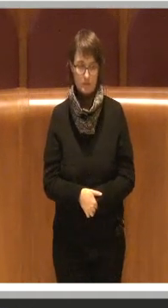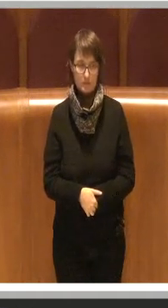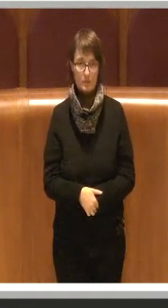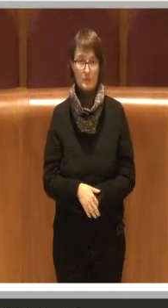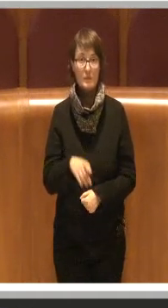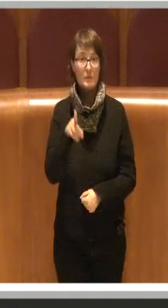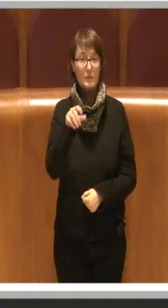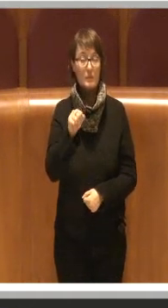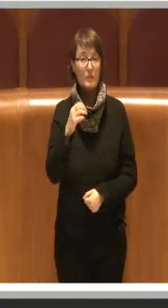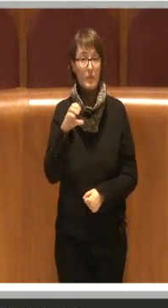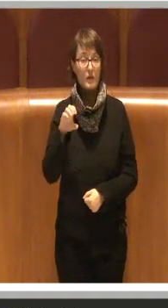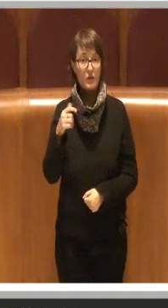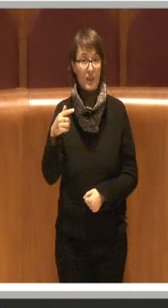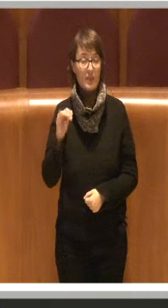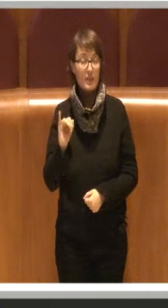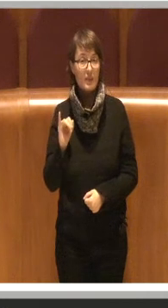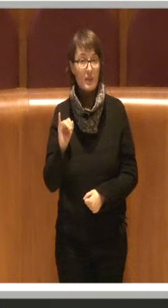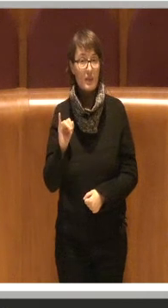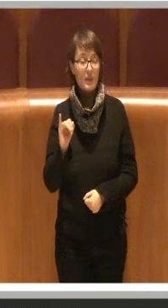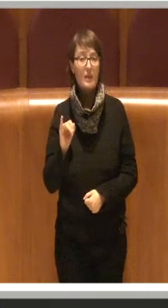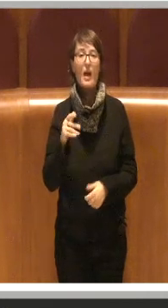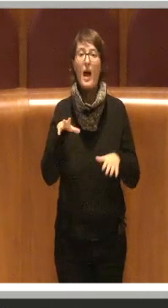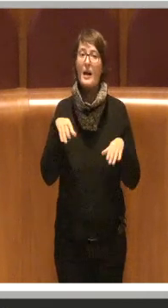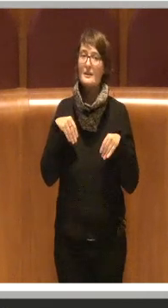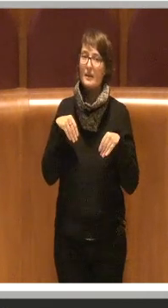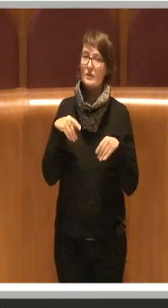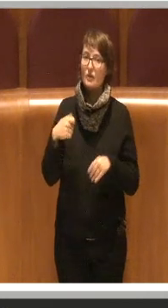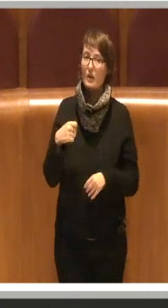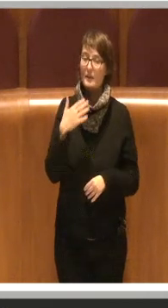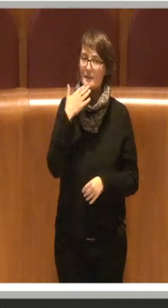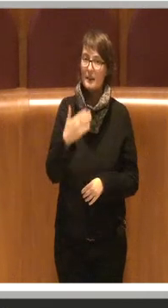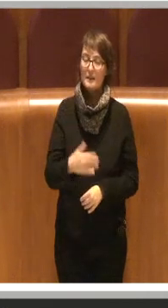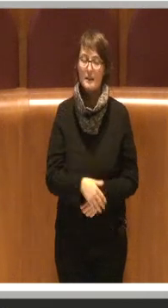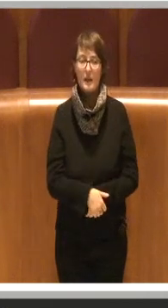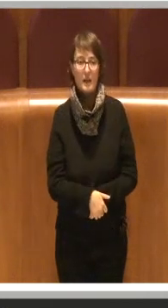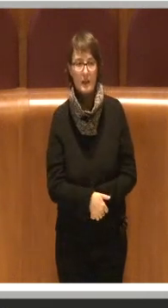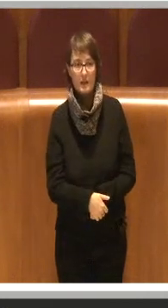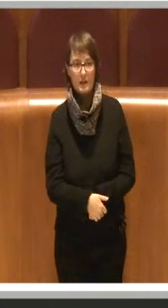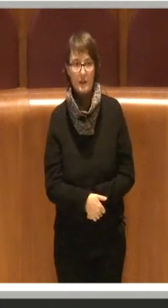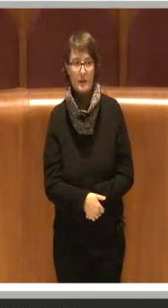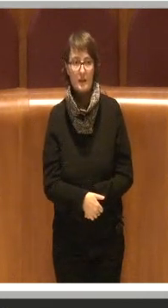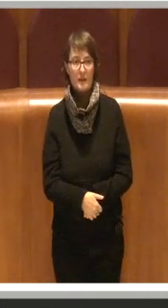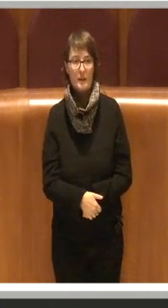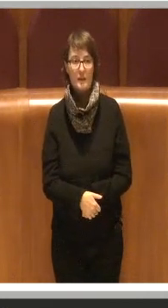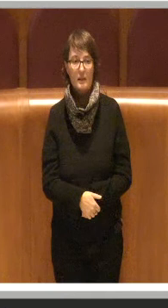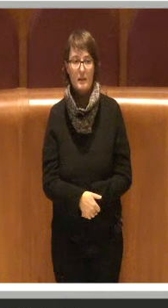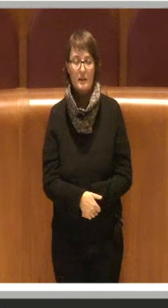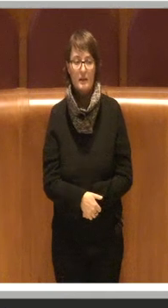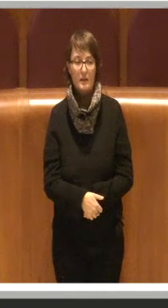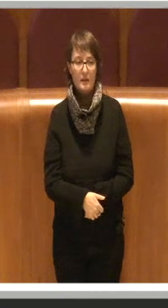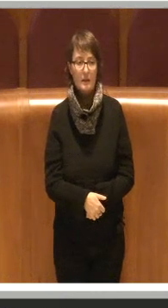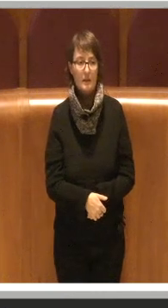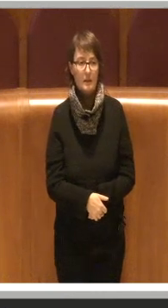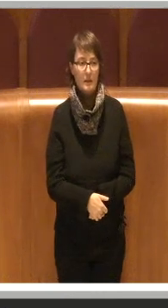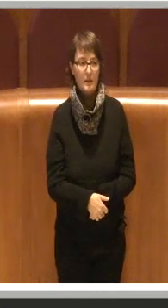Pacetti cerca di intervenire. Astensione, presidente, grazie. L'astensione di Pacetti.